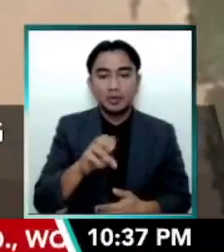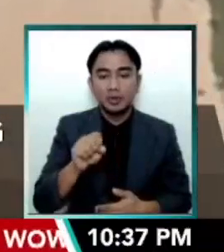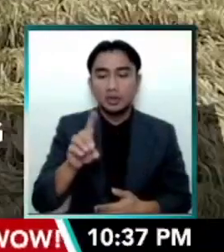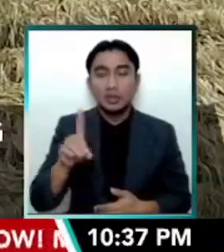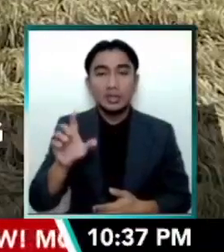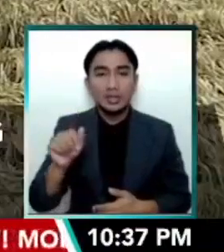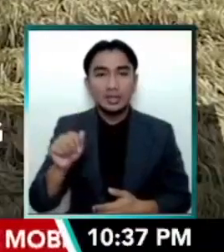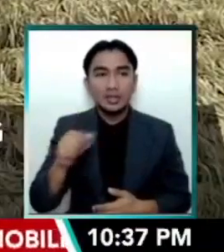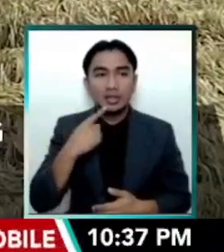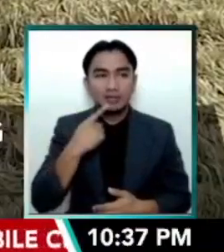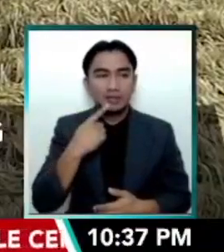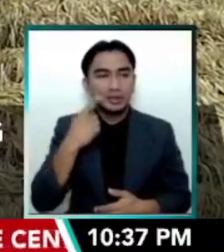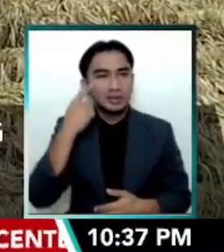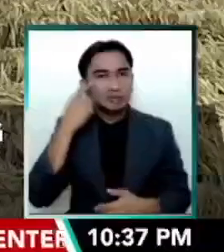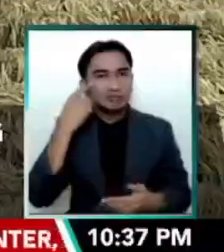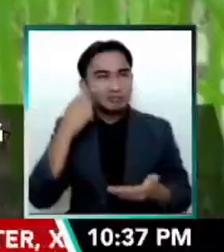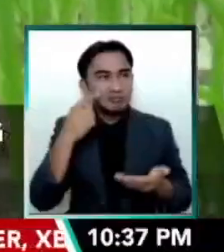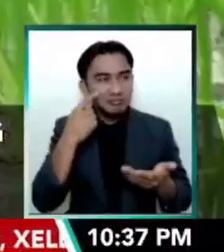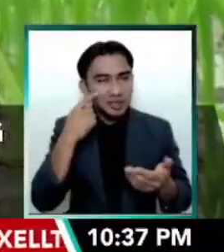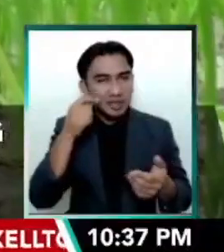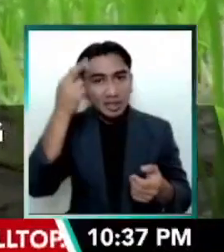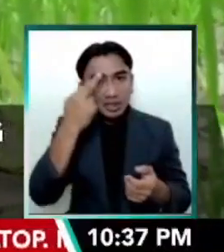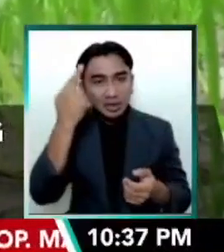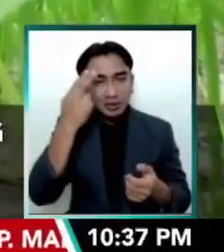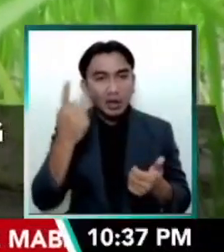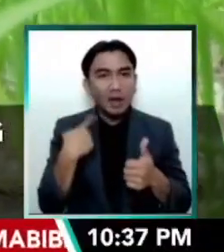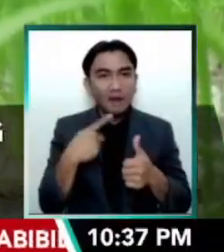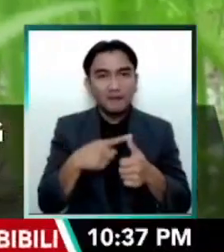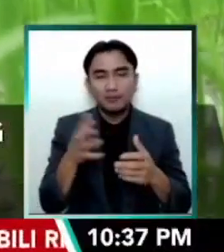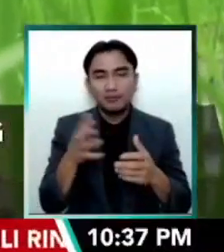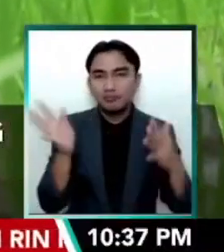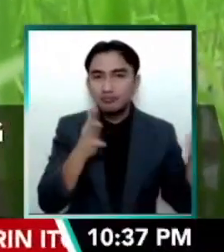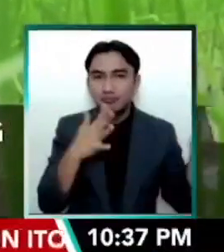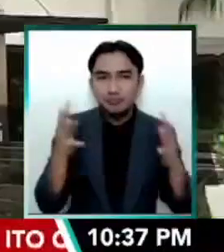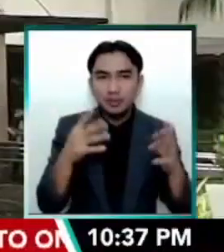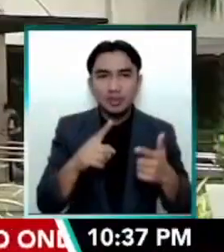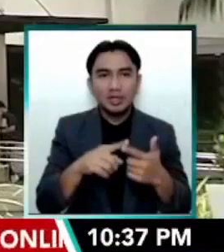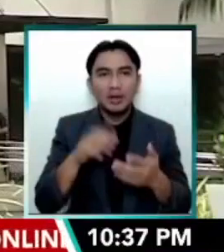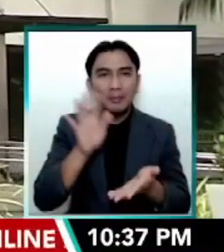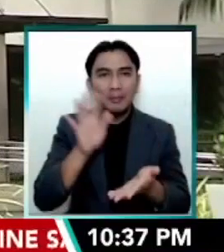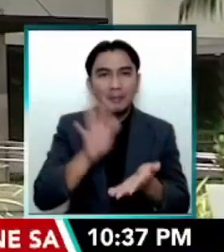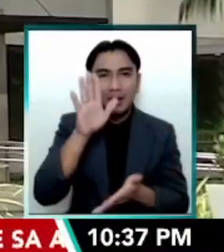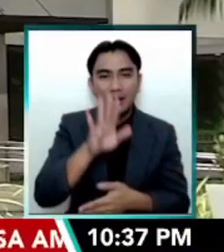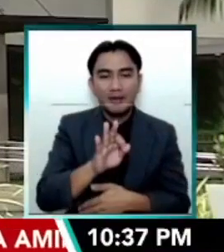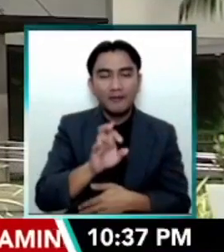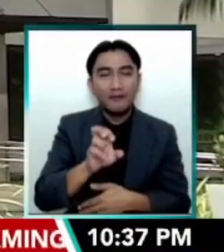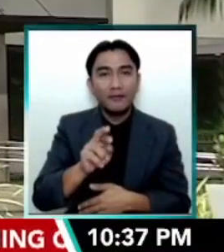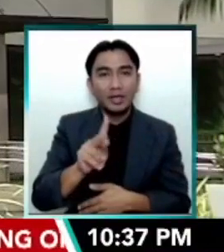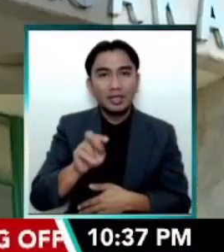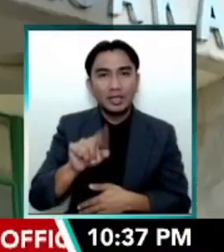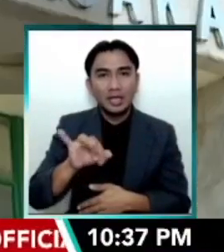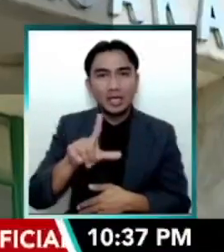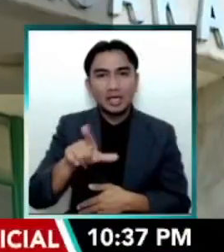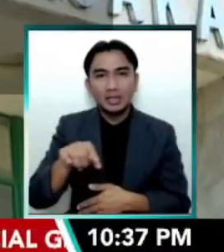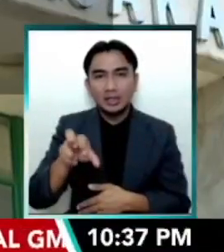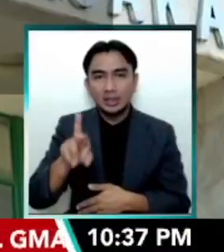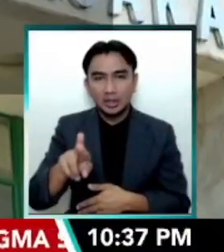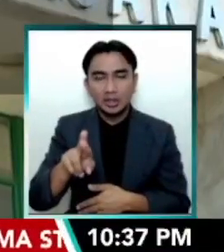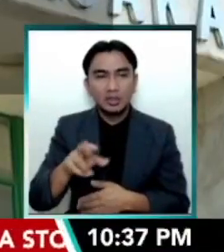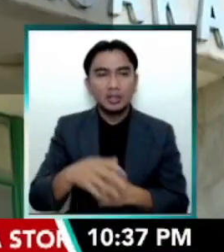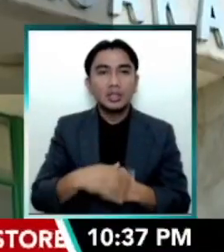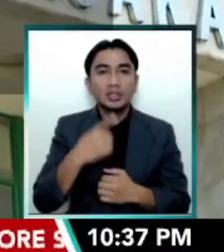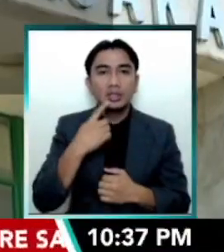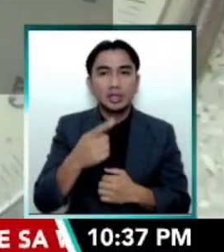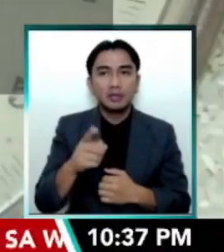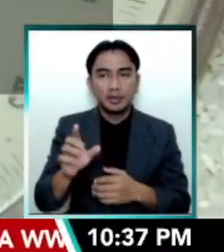ng grupo ang pinsala ng bagyong Karding at mahal na abono. Nauna nang sinabi ng Department of Agriculture ng Pilipinas na sa